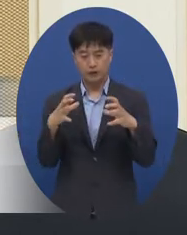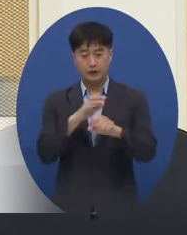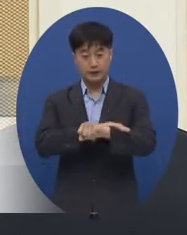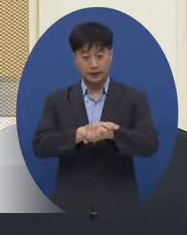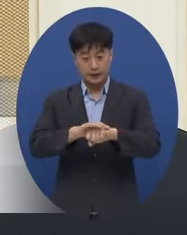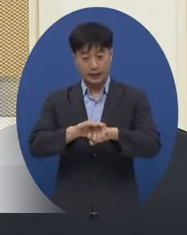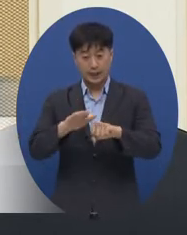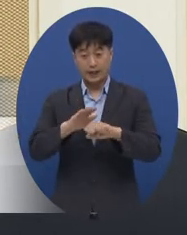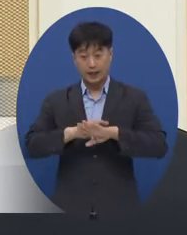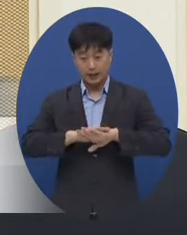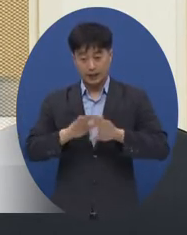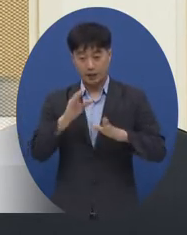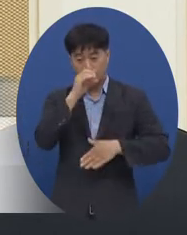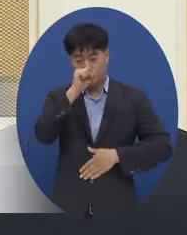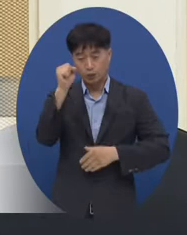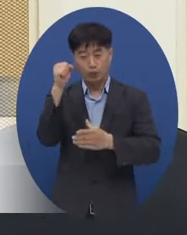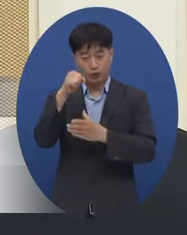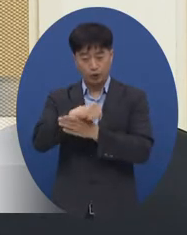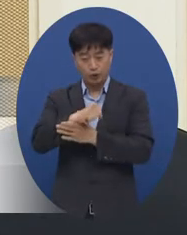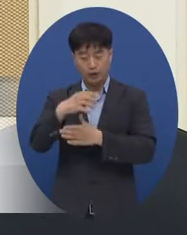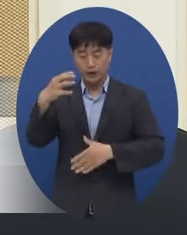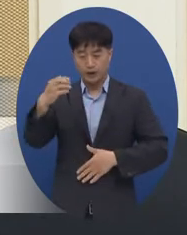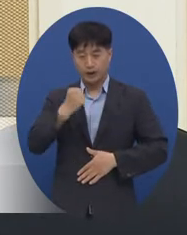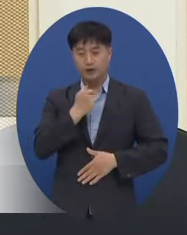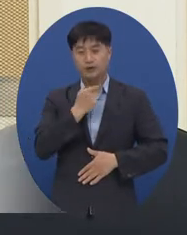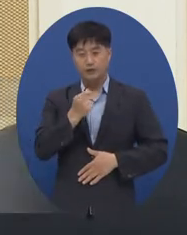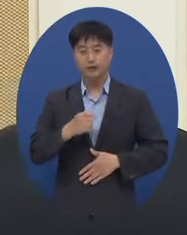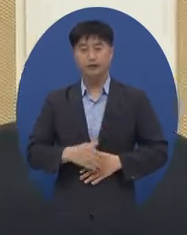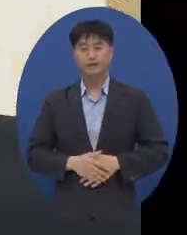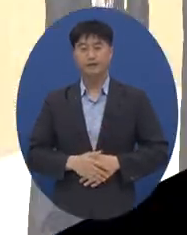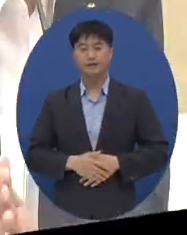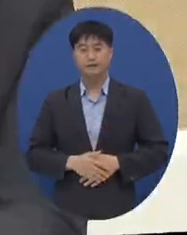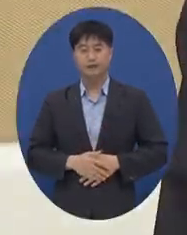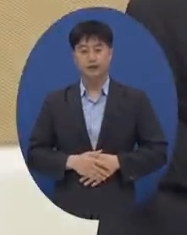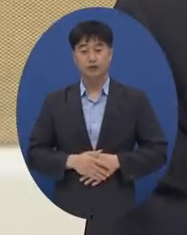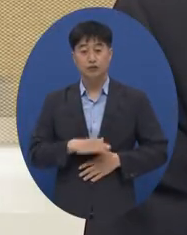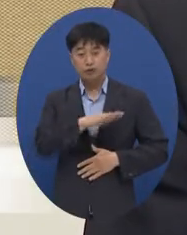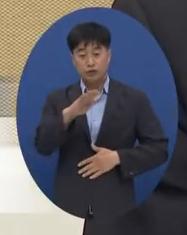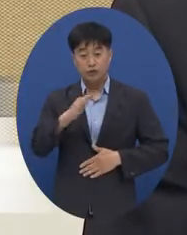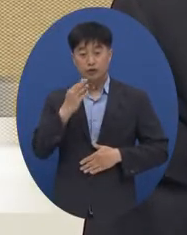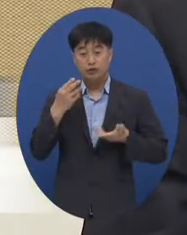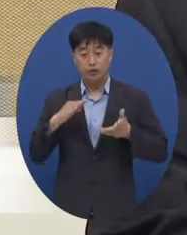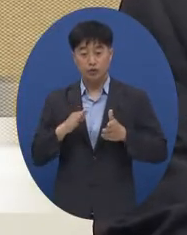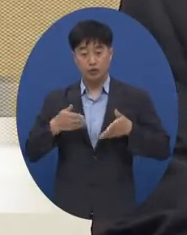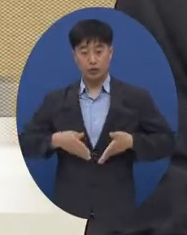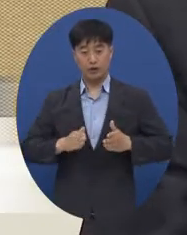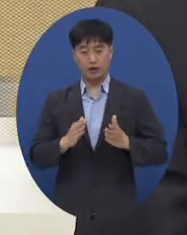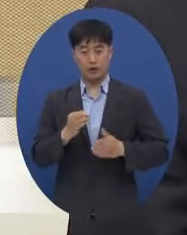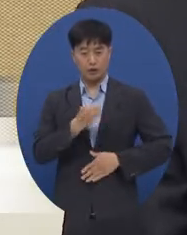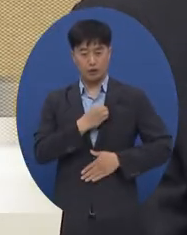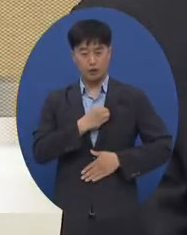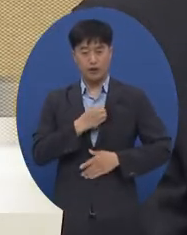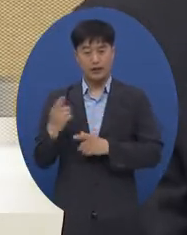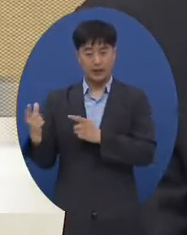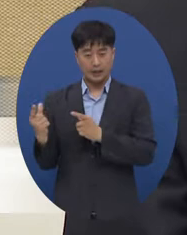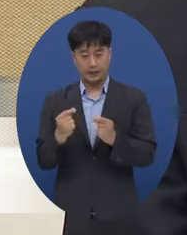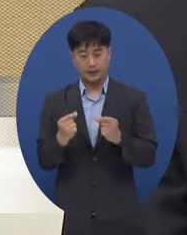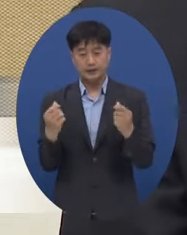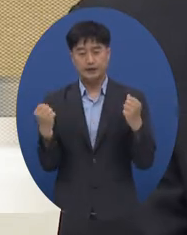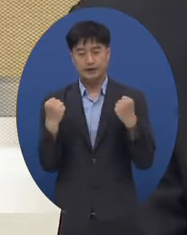의원들이 힘을 모아서 잘 처리해서 좋은 결실을 맺는. 우리 경기도 출신